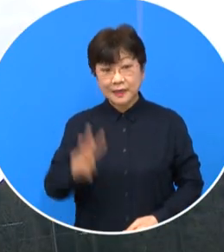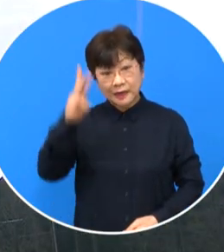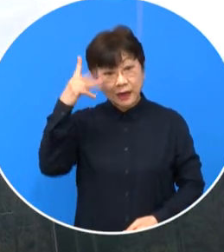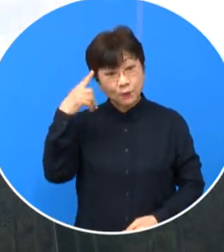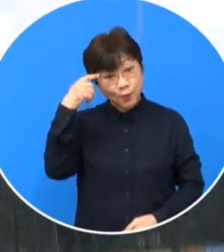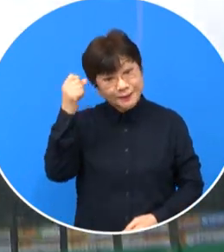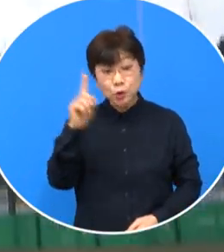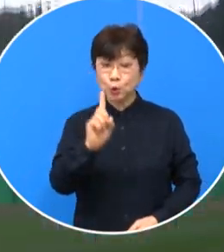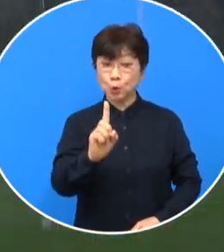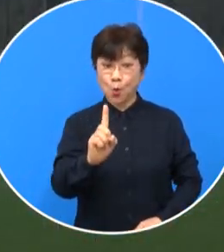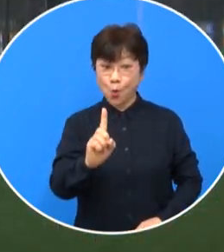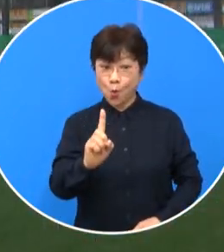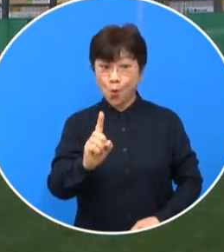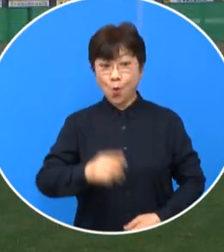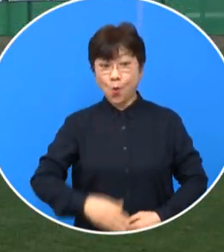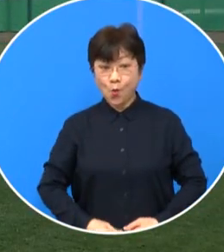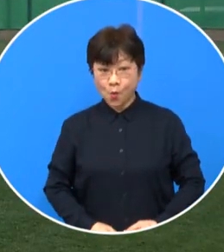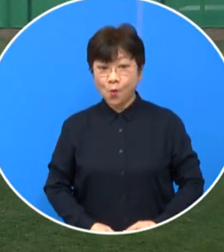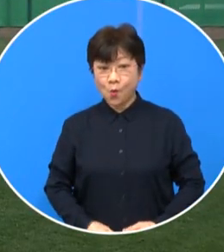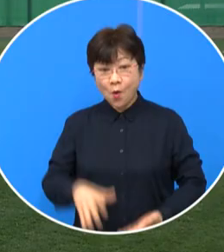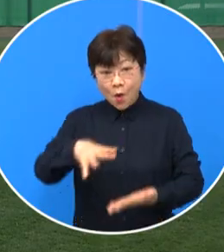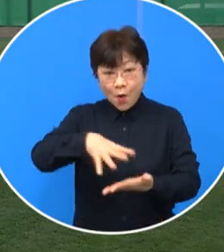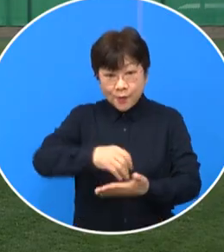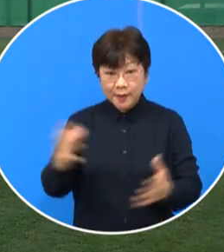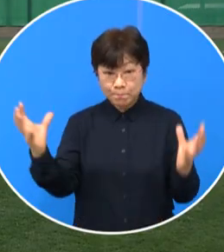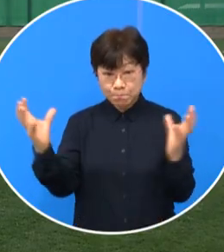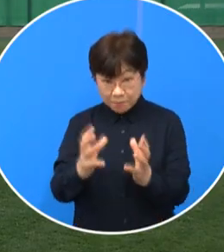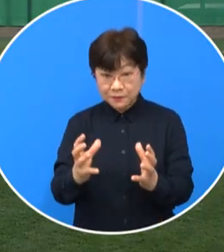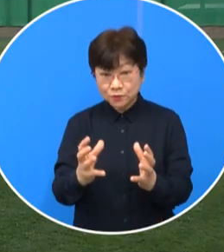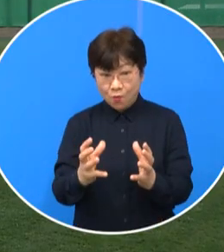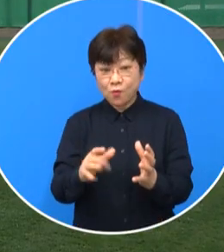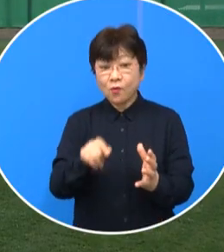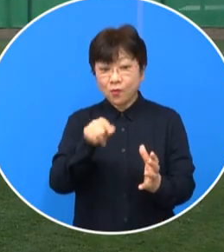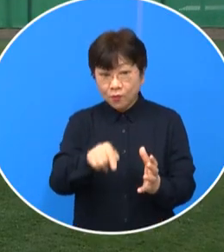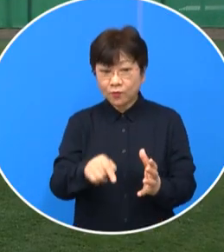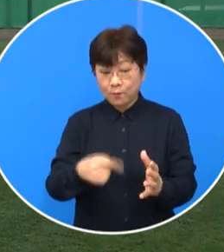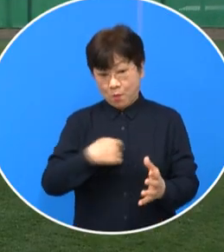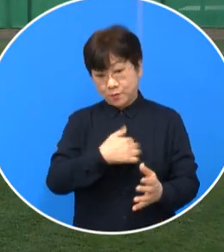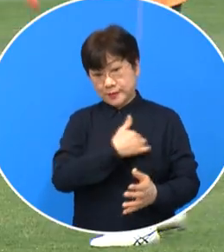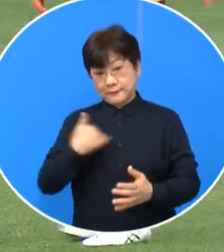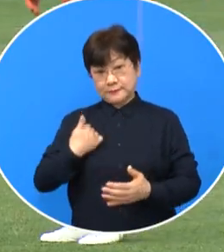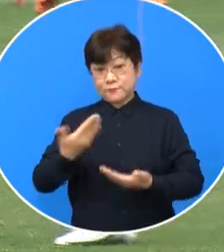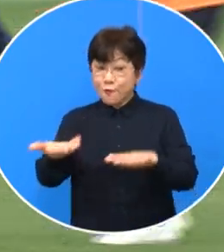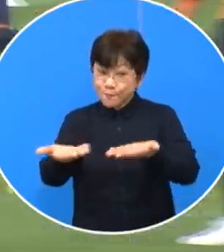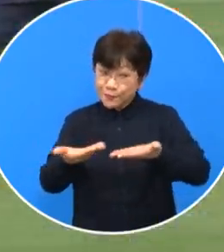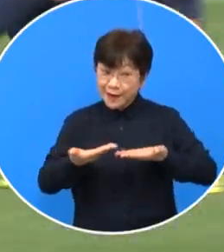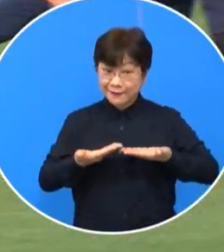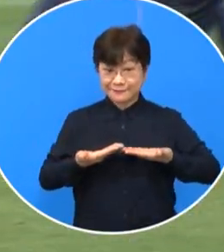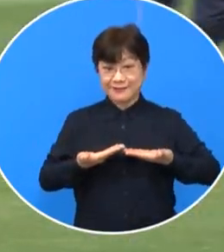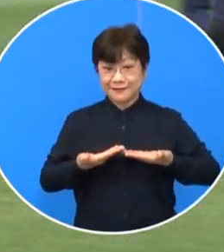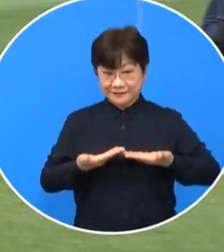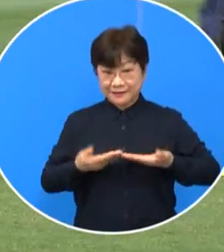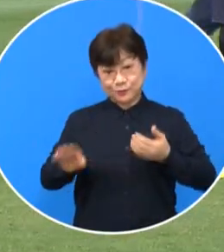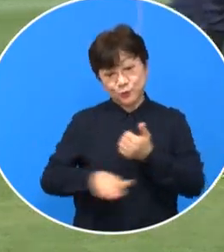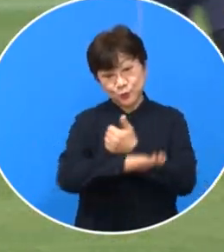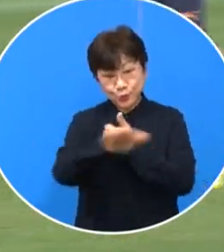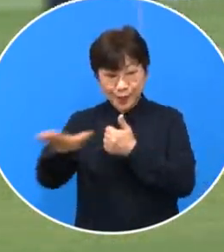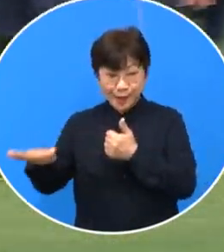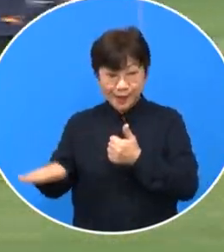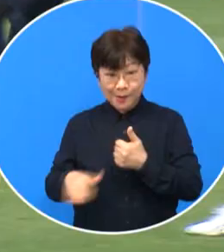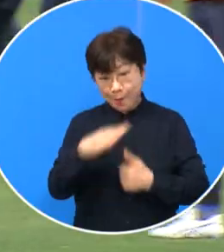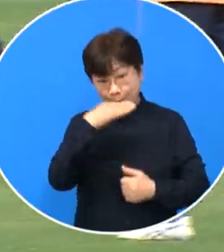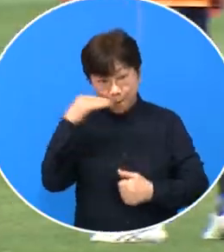鹿児島の印象いかがですか。 まあ、やっぱりこうやってキャンプで集まるだけあって、こうやって僕らを、ね、迎え入れてくれる環境っていうの